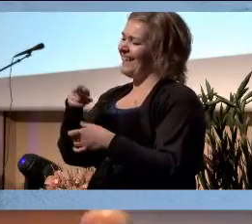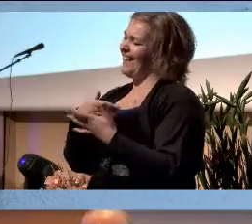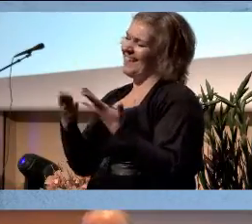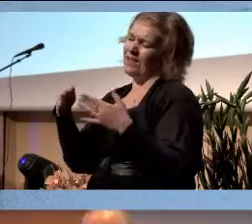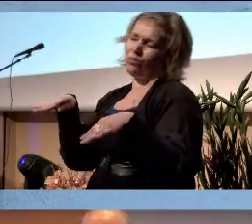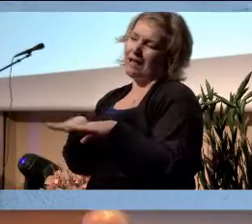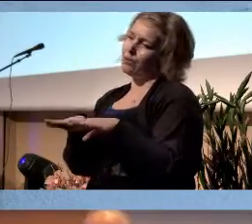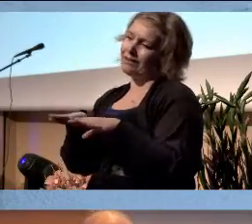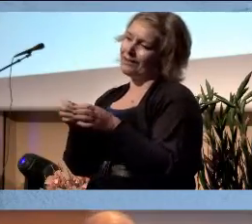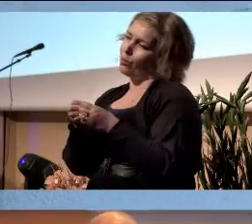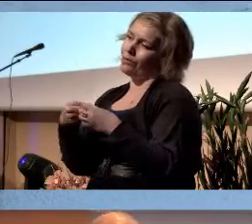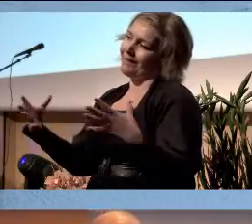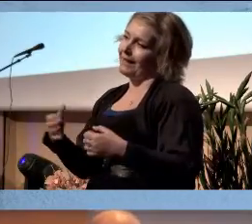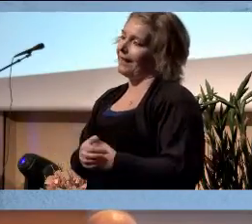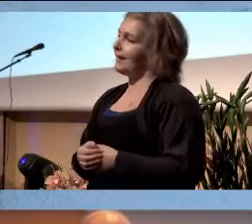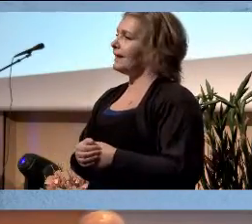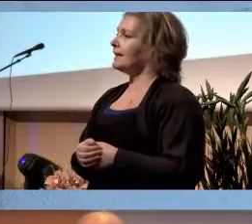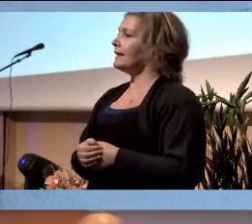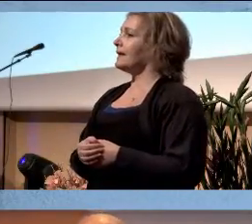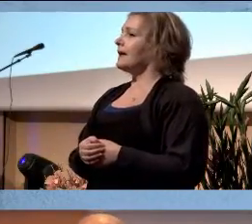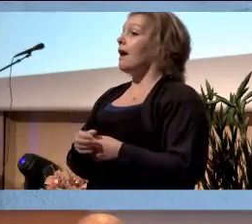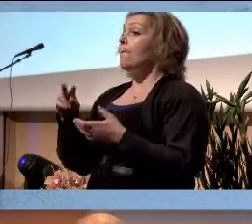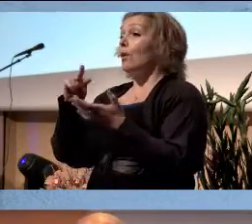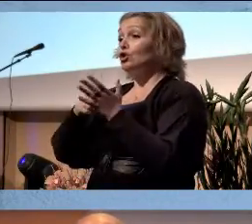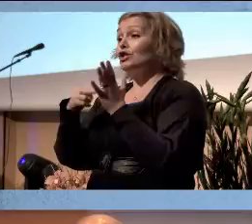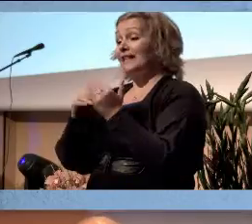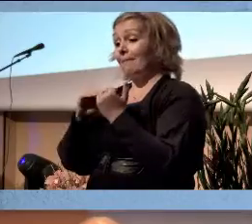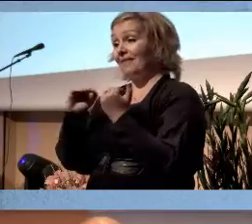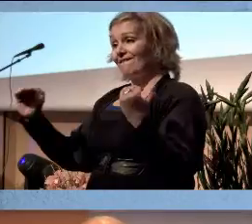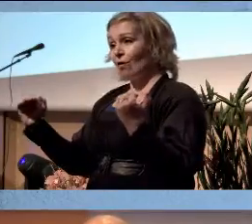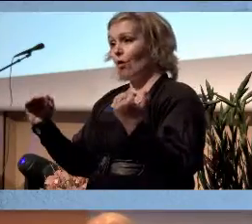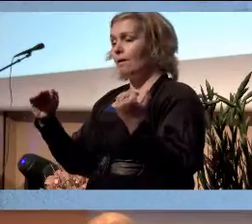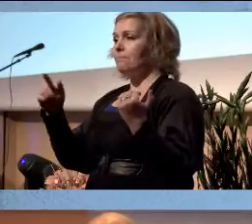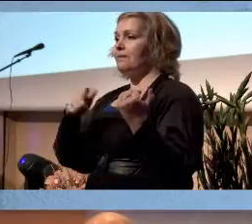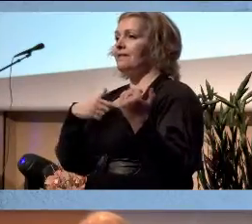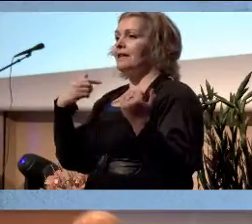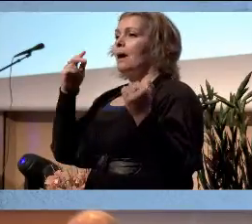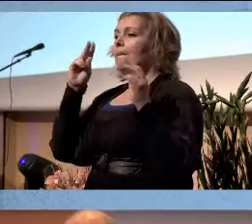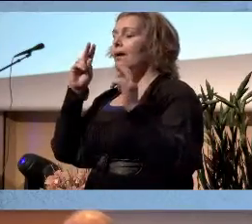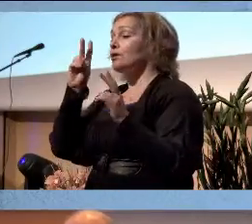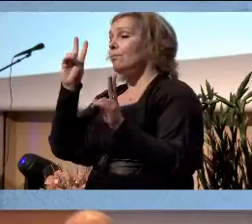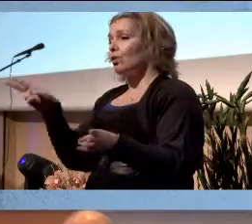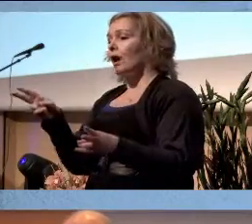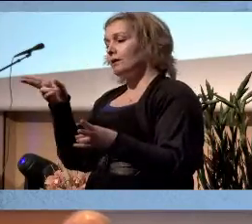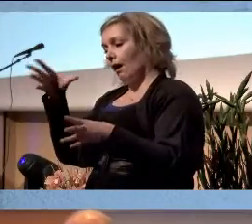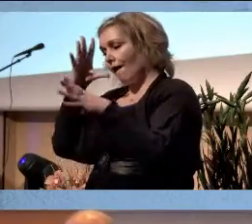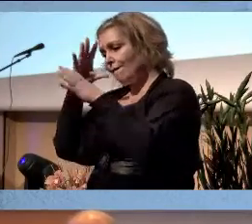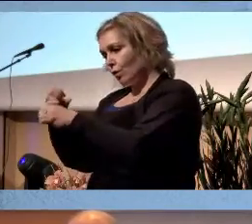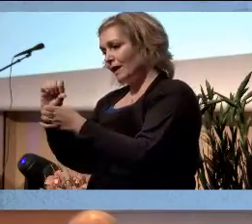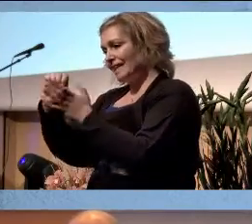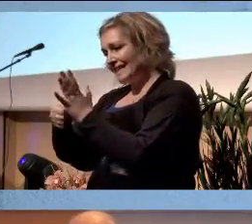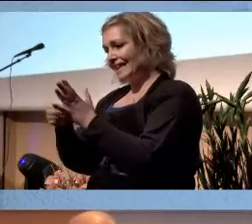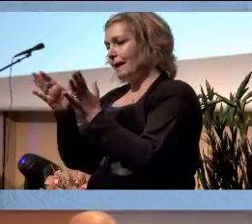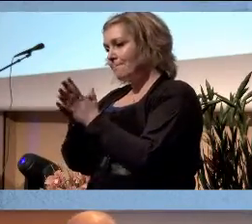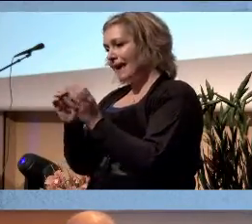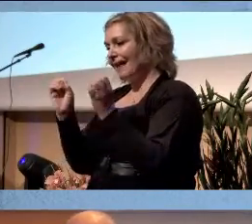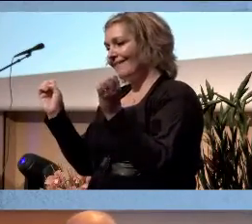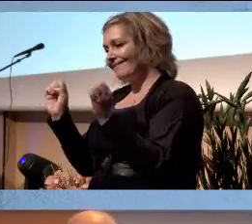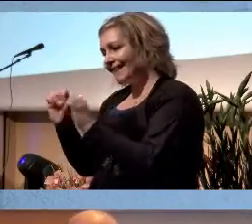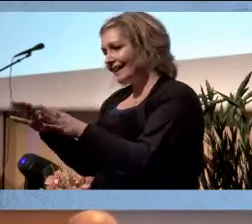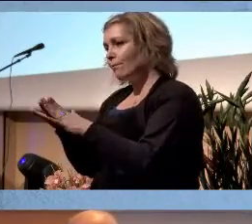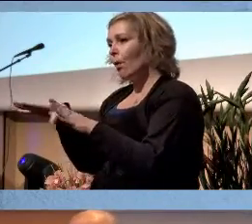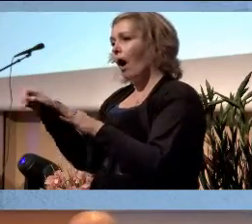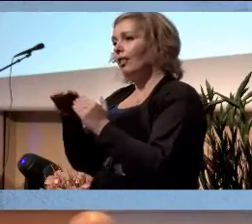ikke noe demokratiutvikling. På systemnivå så skal brukerne holde fokus, sikre medvirkning på alle